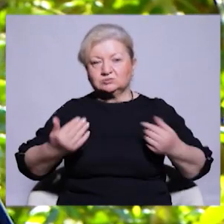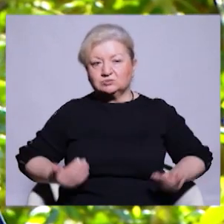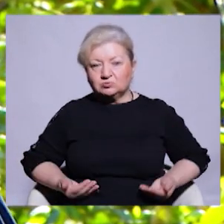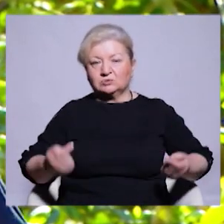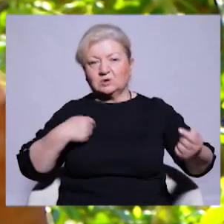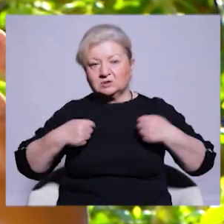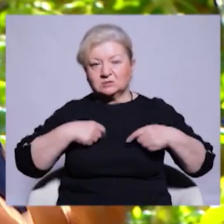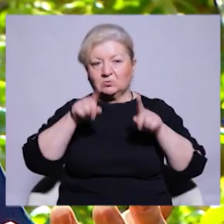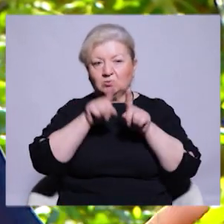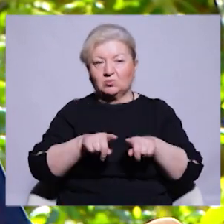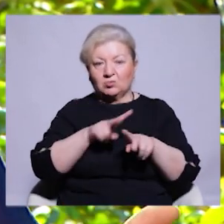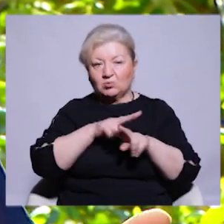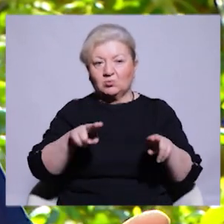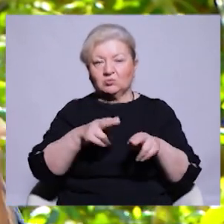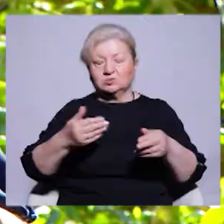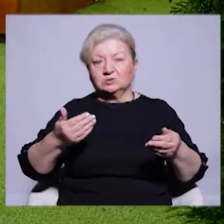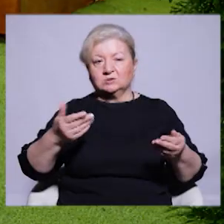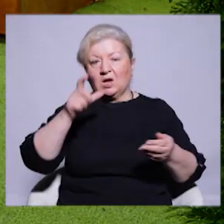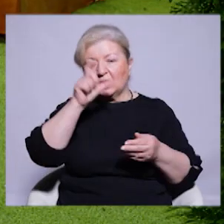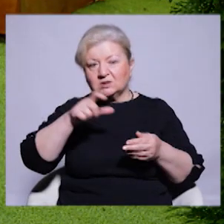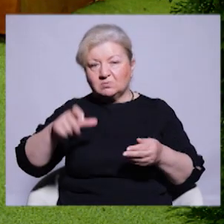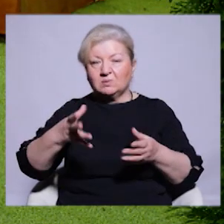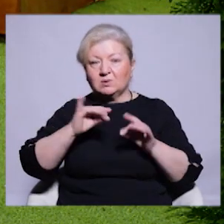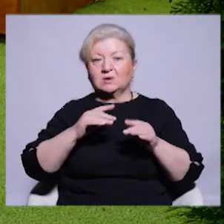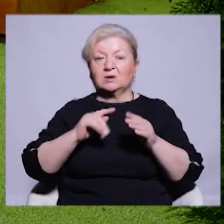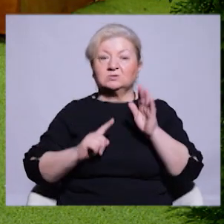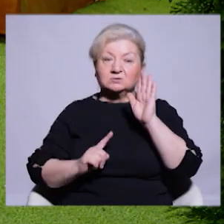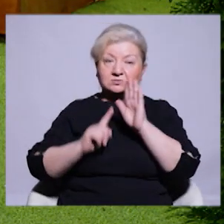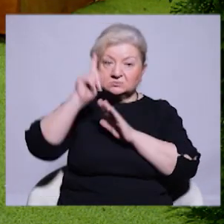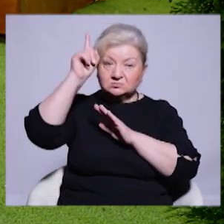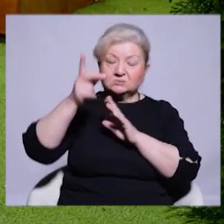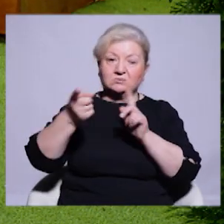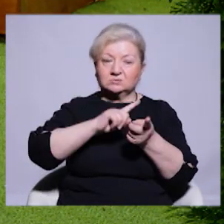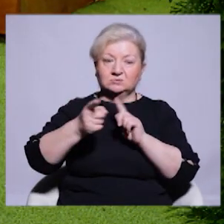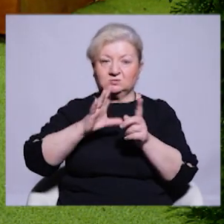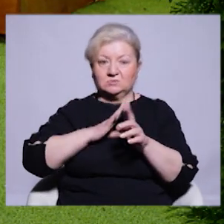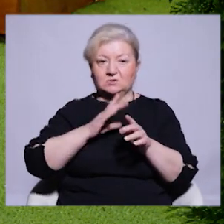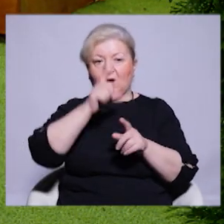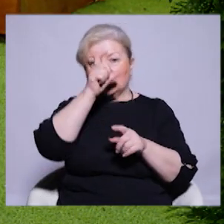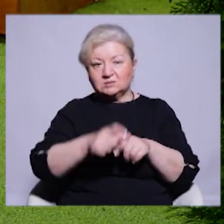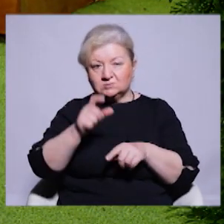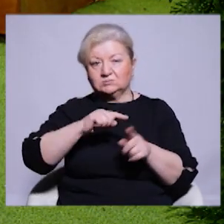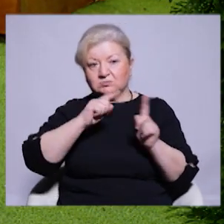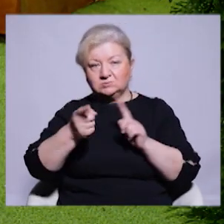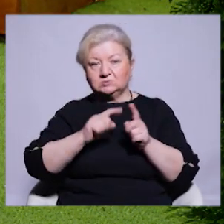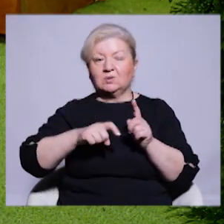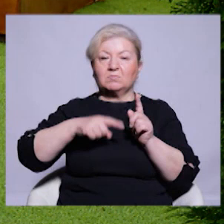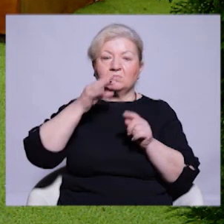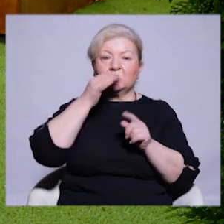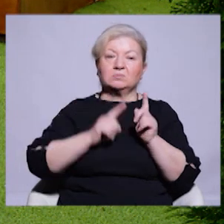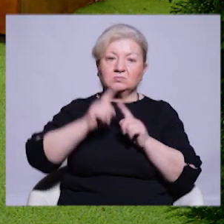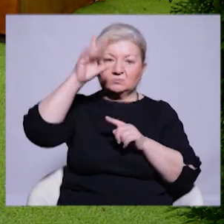როგორც ადამიანი და ცაში ამაღლდა როგორც ღმერთი. ანუ მისი ორი ბუნება, ადამიანური და ღვთიური ბუნება. ეს იმხანად ჯერ კიდევ არ